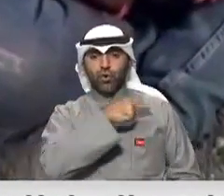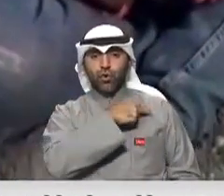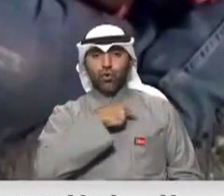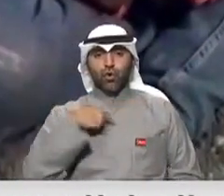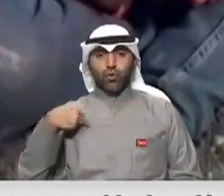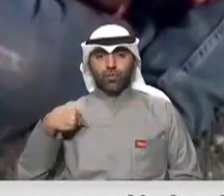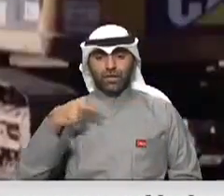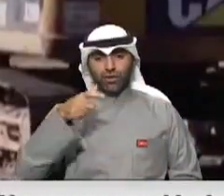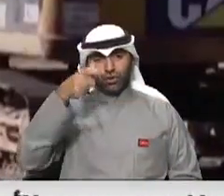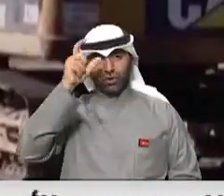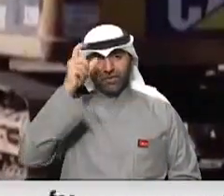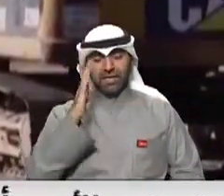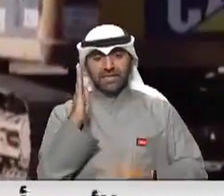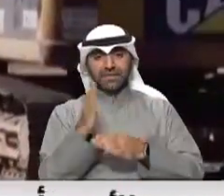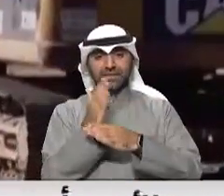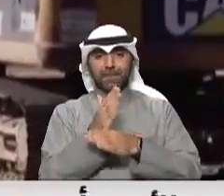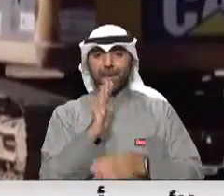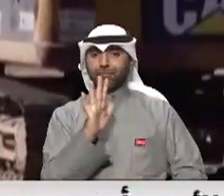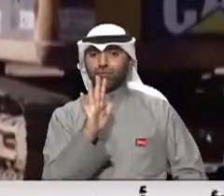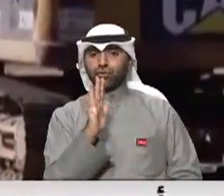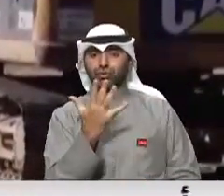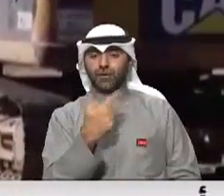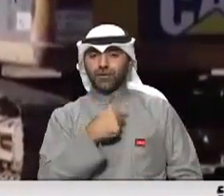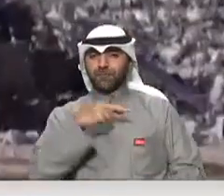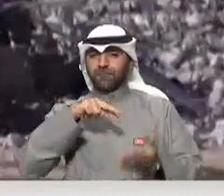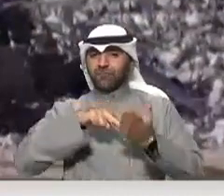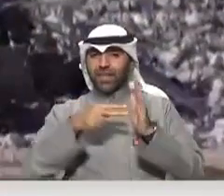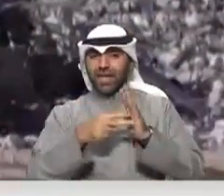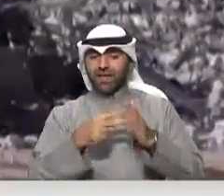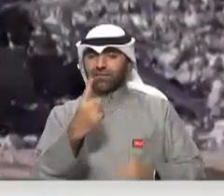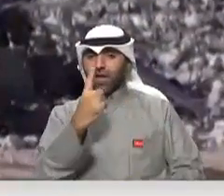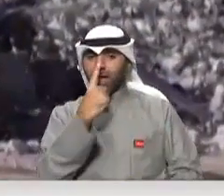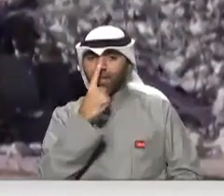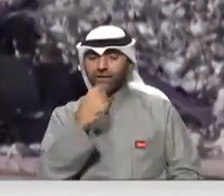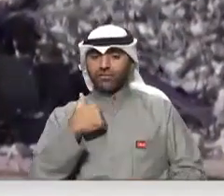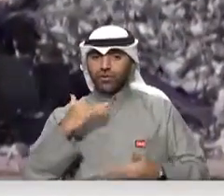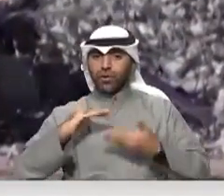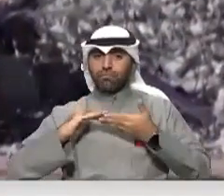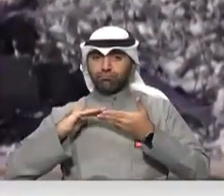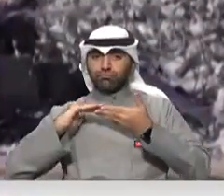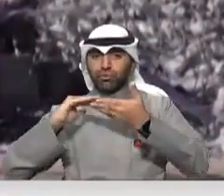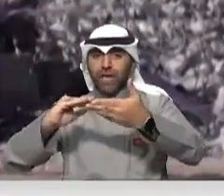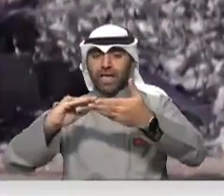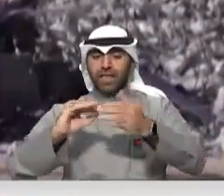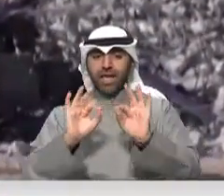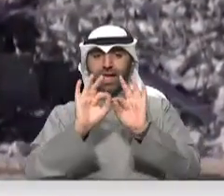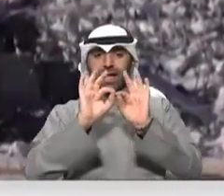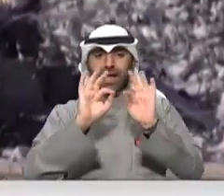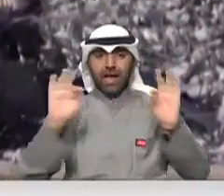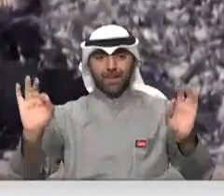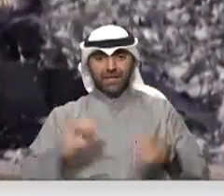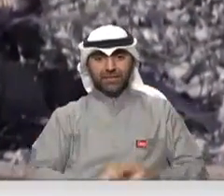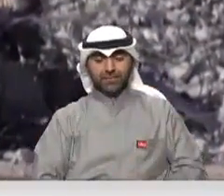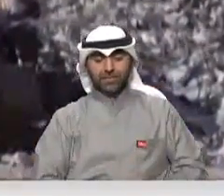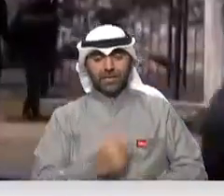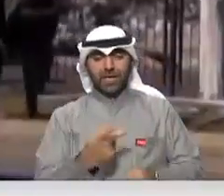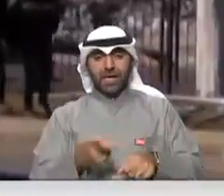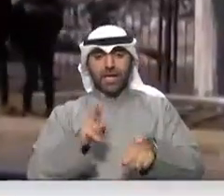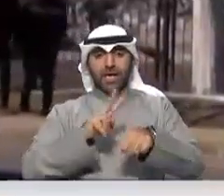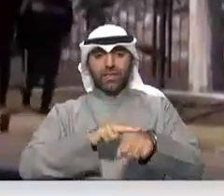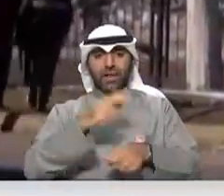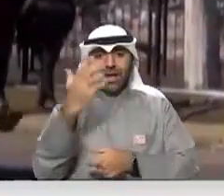المتضررة ويمكن يكون فيها نسبة ضئيلة أو شيء يبين في